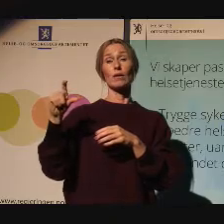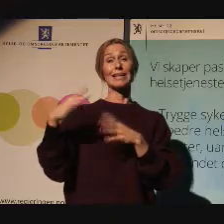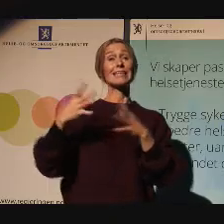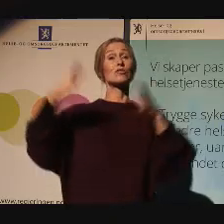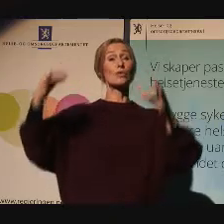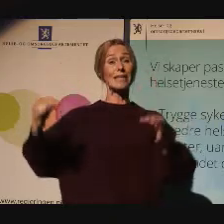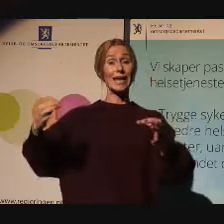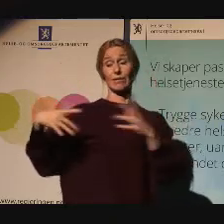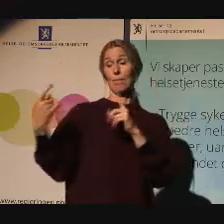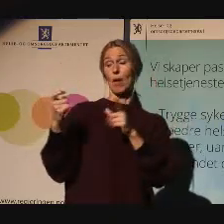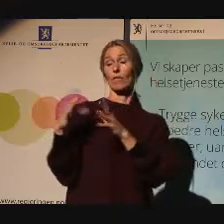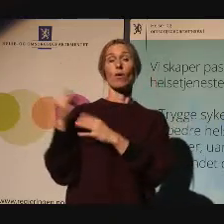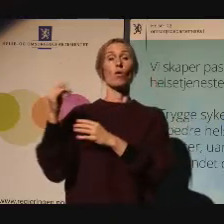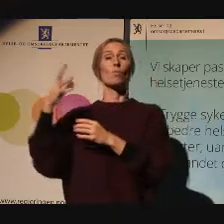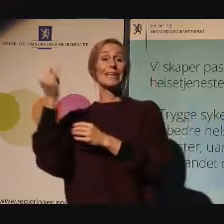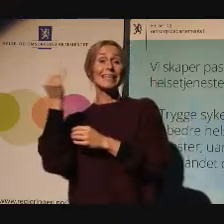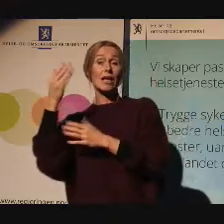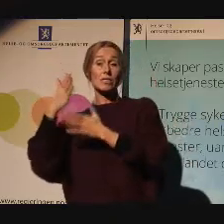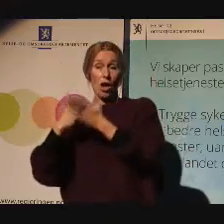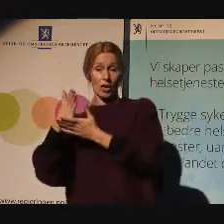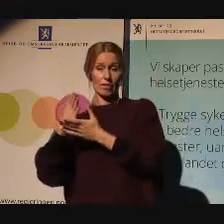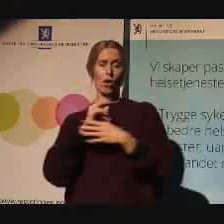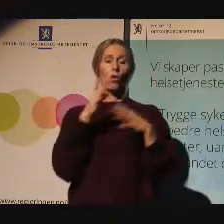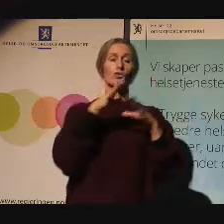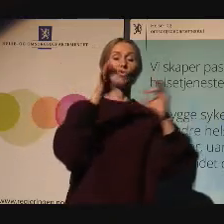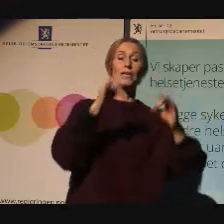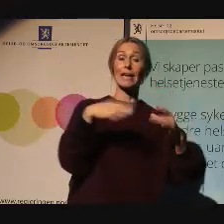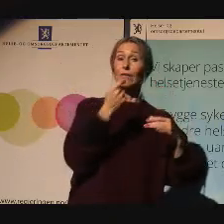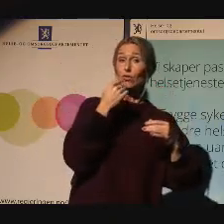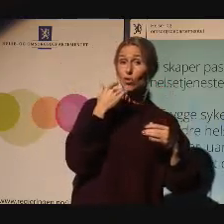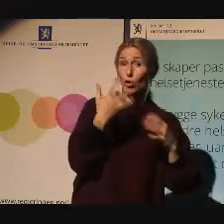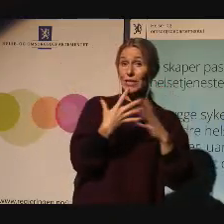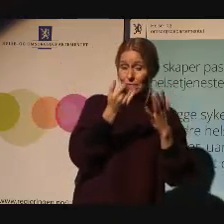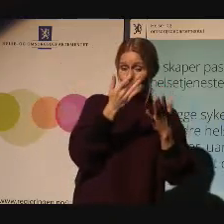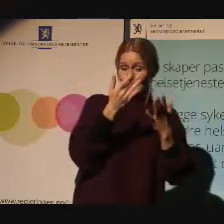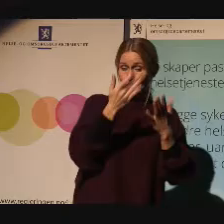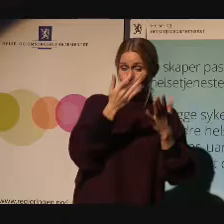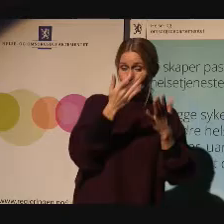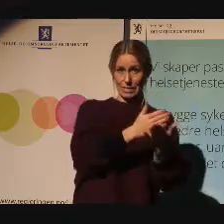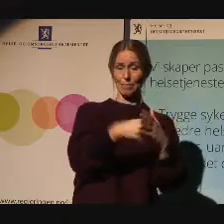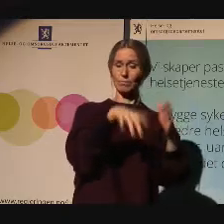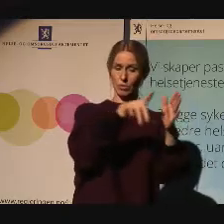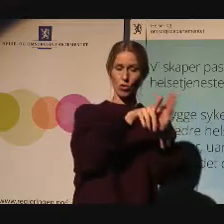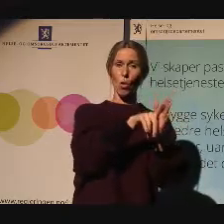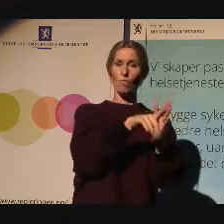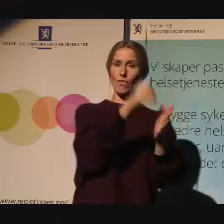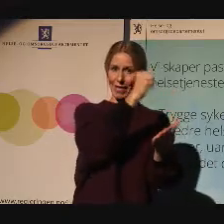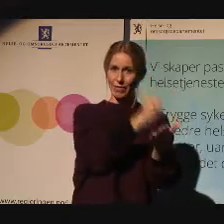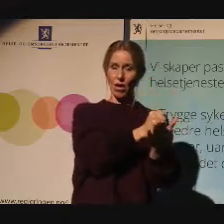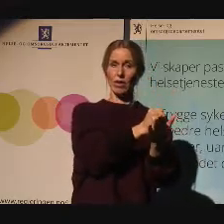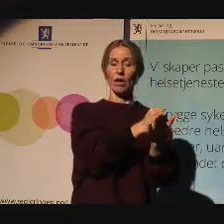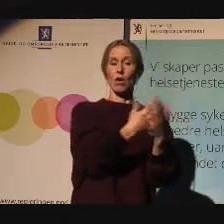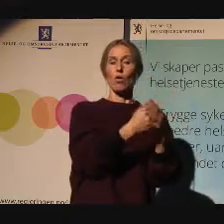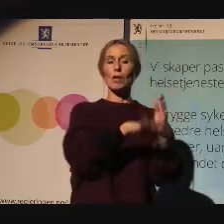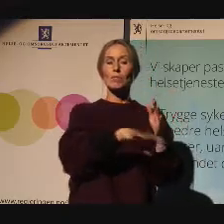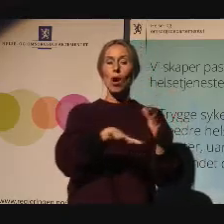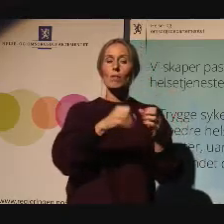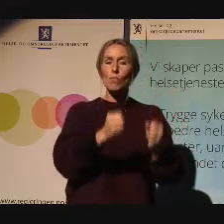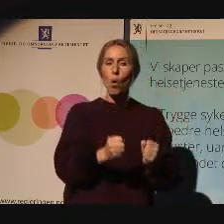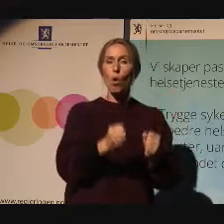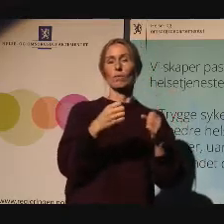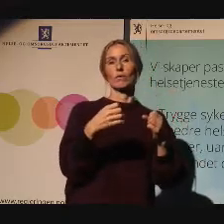Og når Stortinget vedtar lover at barn skal medvirke, ja, så forventer både Storting